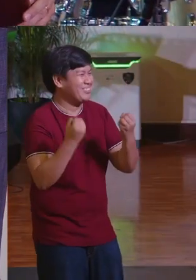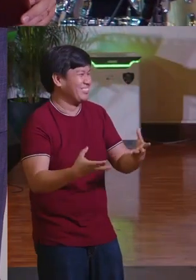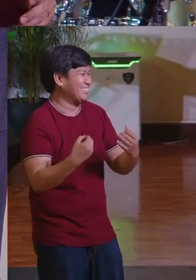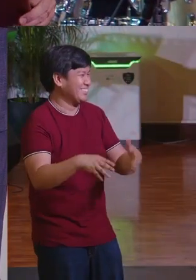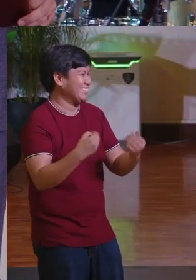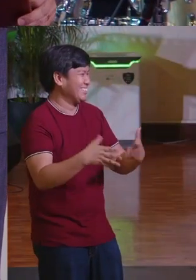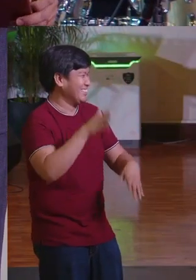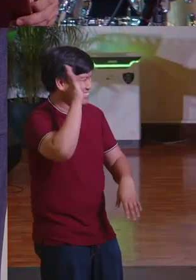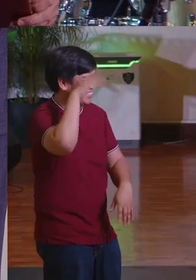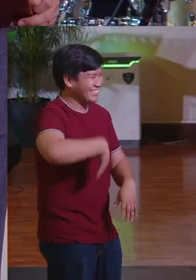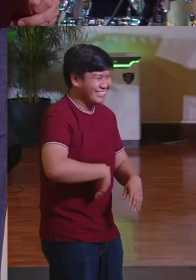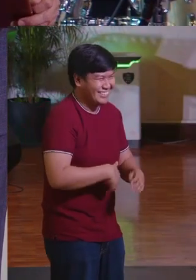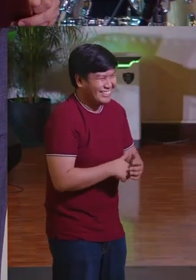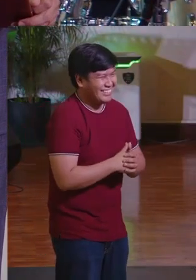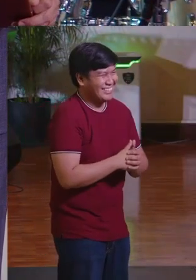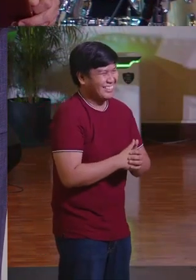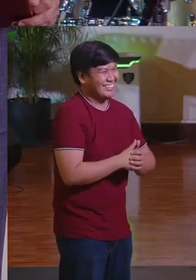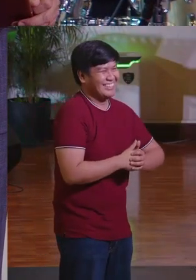No?